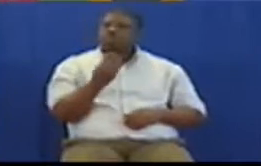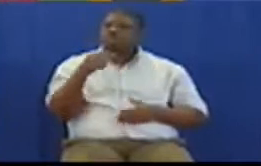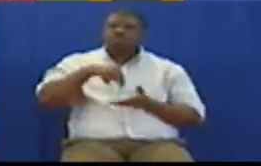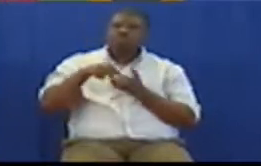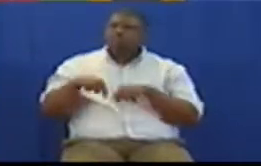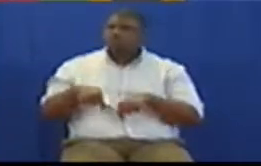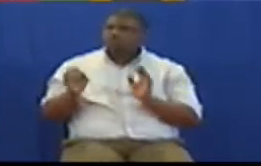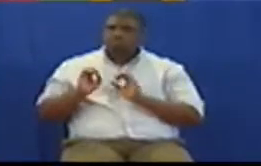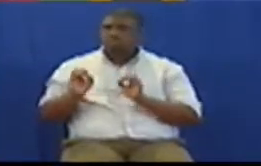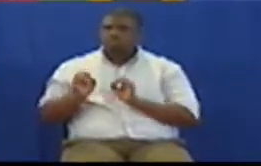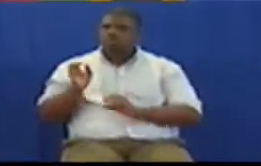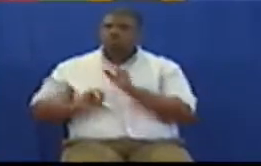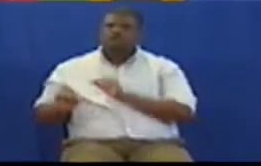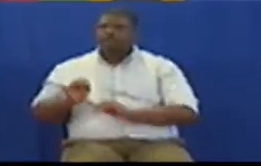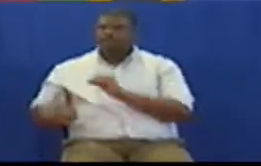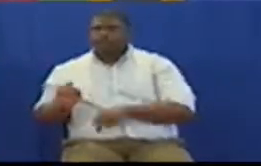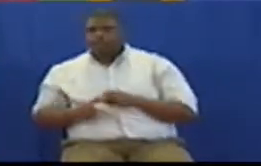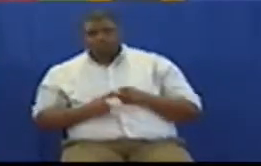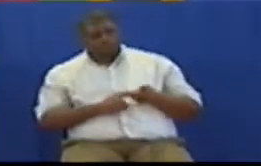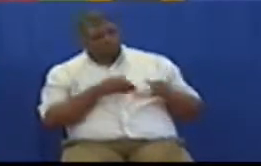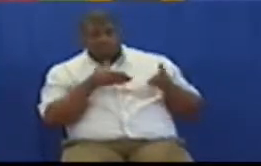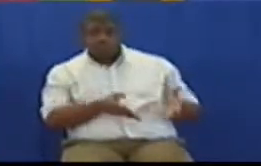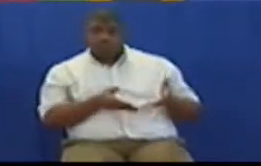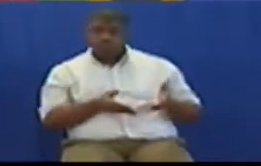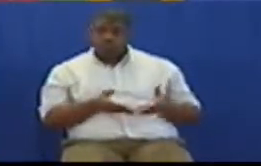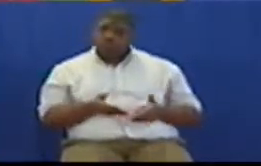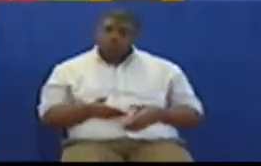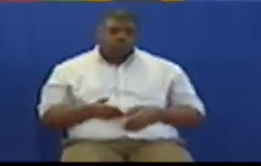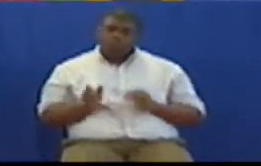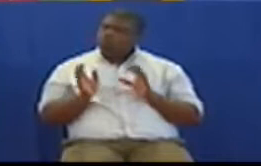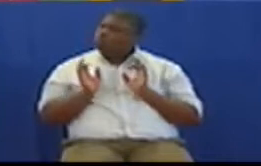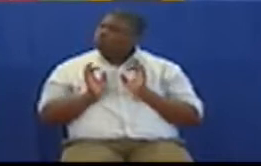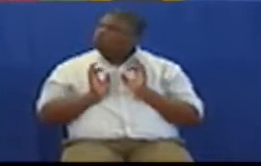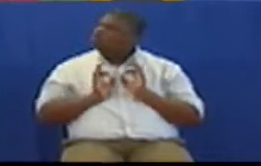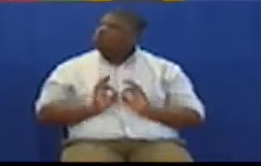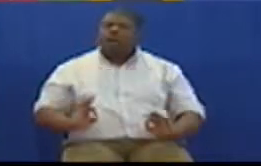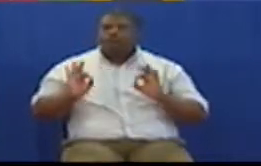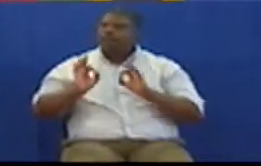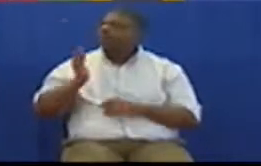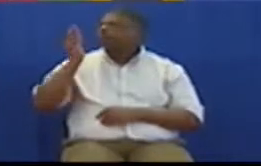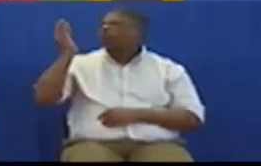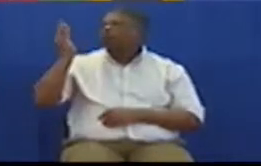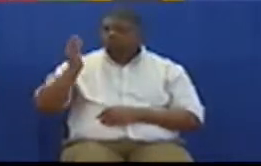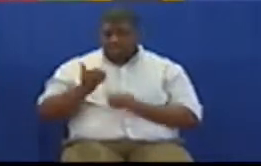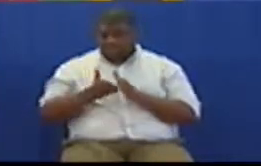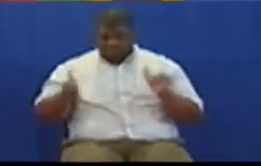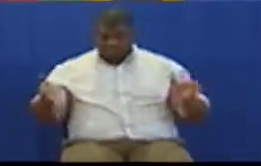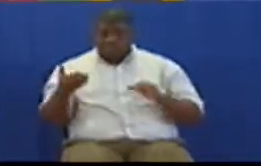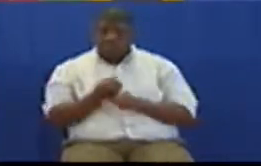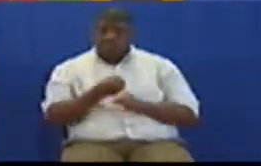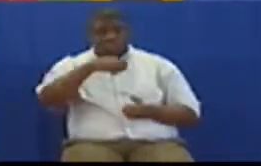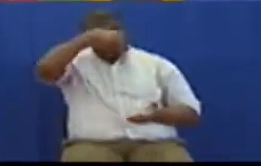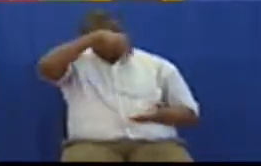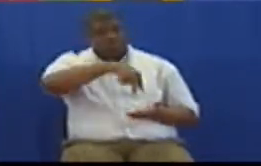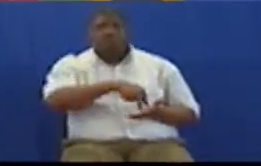hapa bungeni kuchangia. Lakini leo Mungu ni mwema sana kwangu. Nimeweza kupata nafasi hii ya